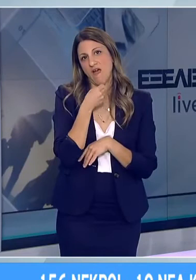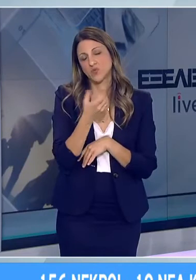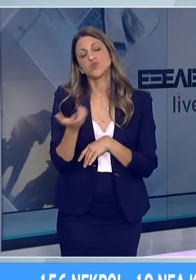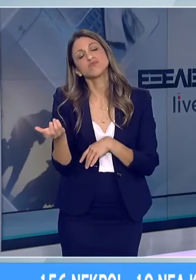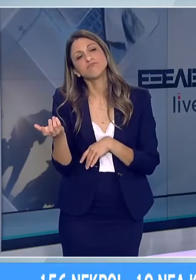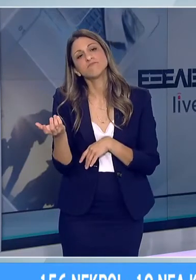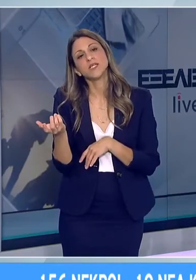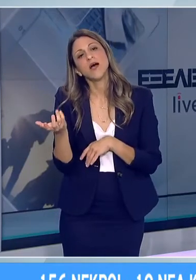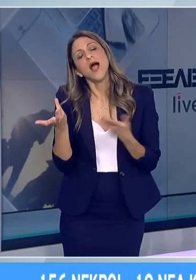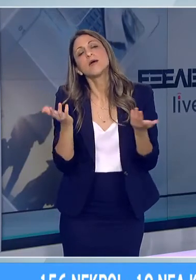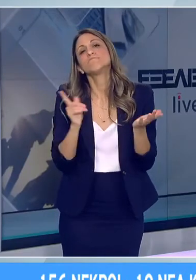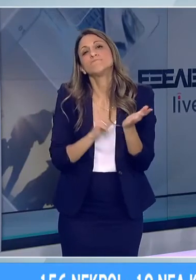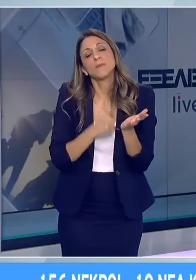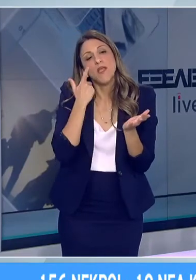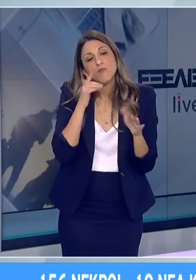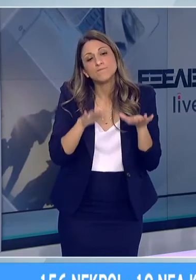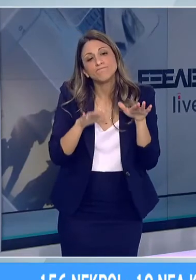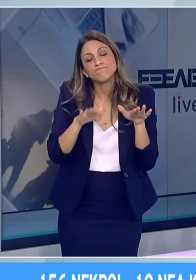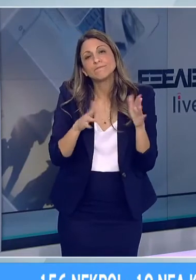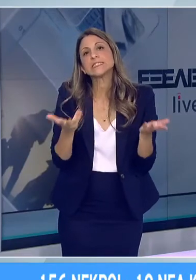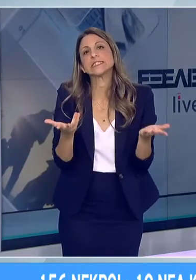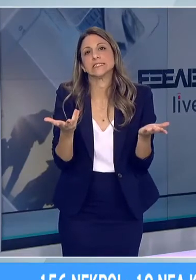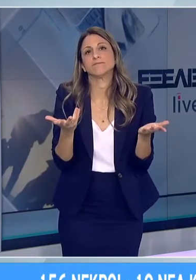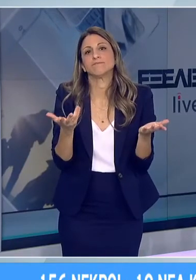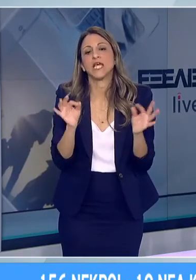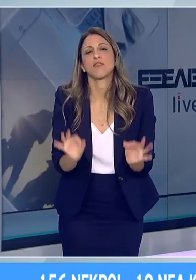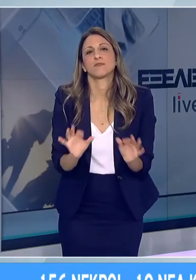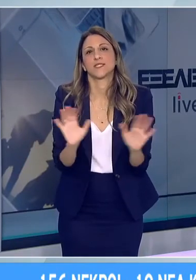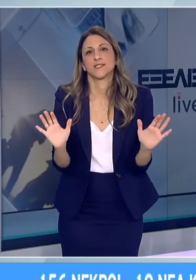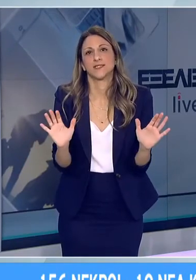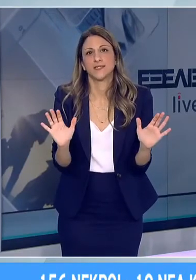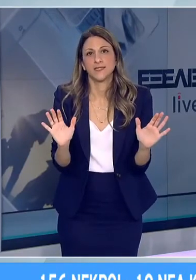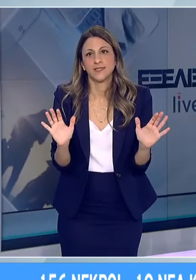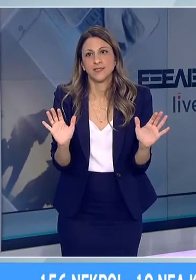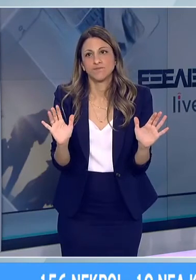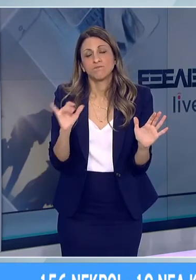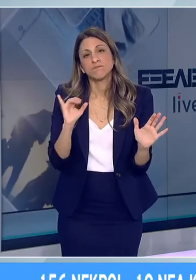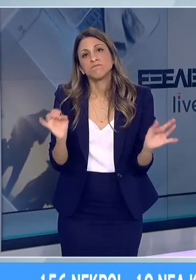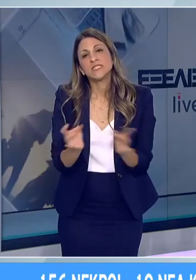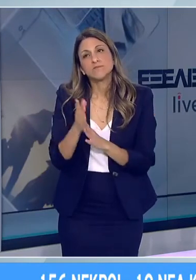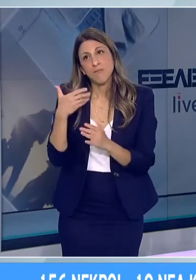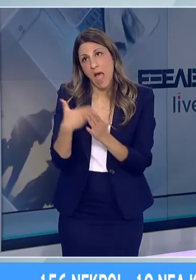δυνατό που μπορεί να κάνει σαν περίπτωση. Απαντώ εγώ, ακόμα και ας μην είναι επιστημονικά τεκμηριωμένο.